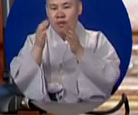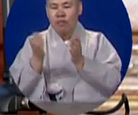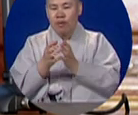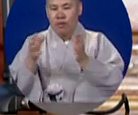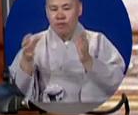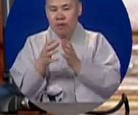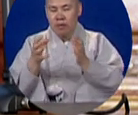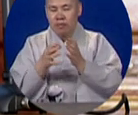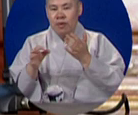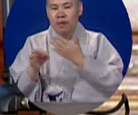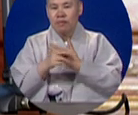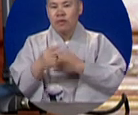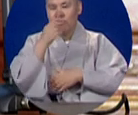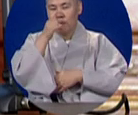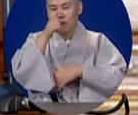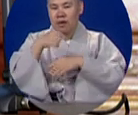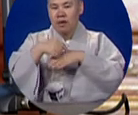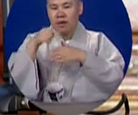중생심이